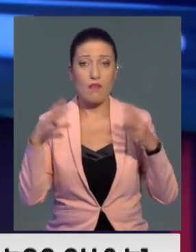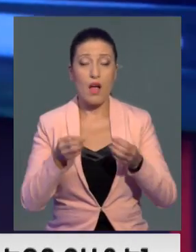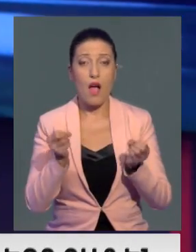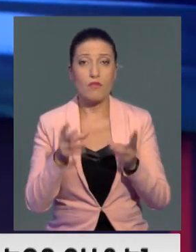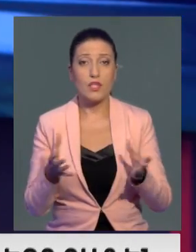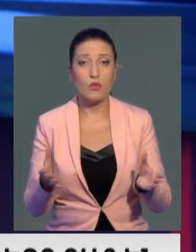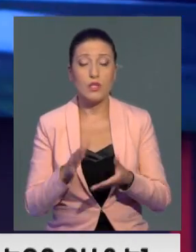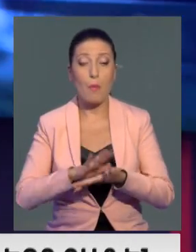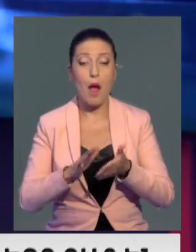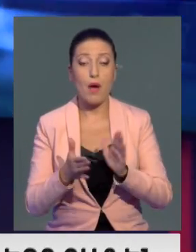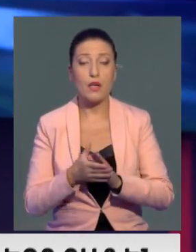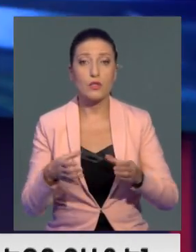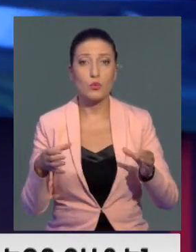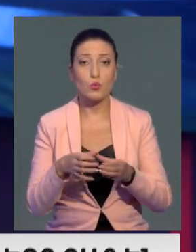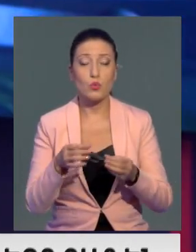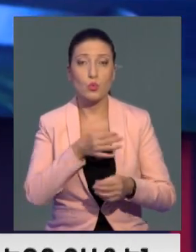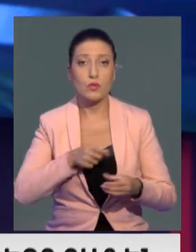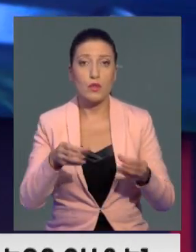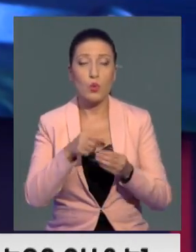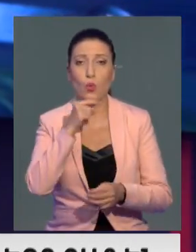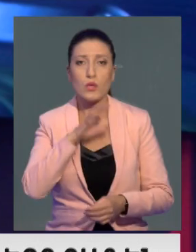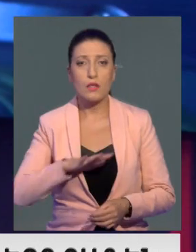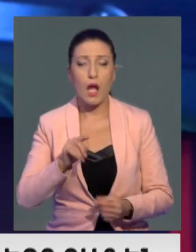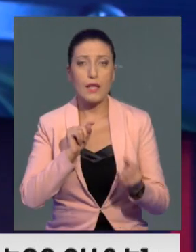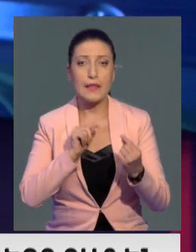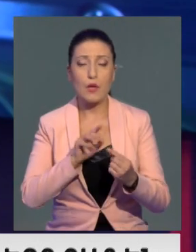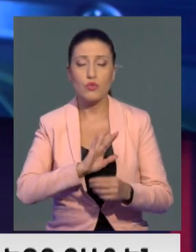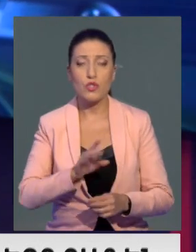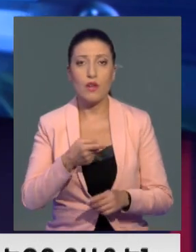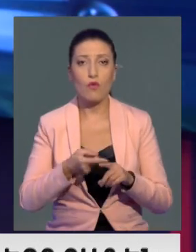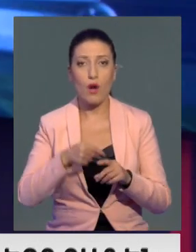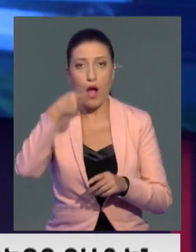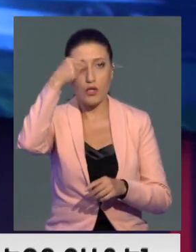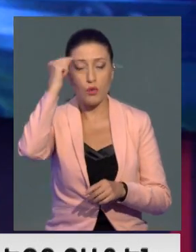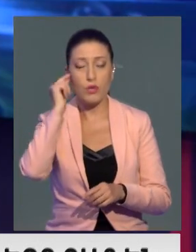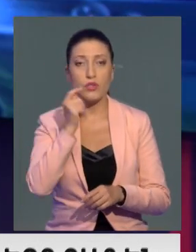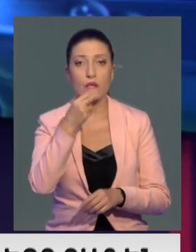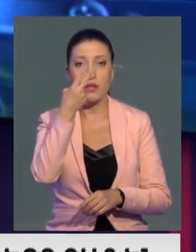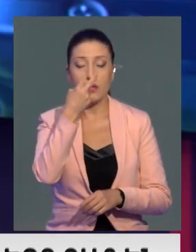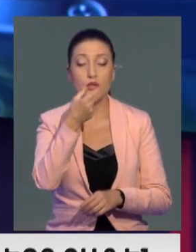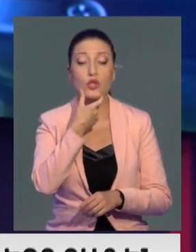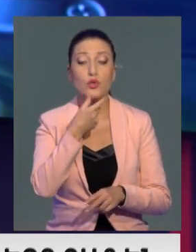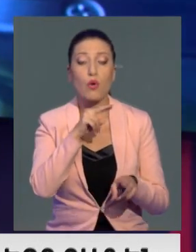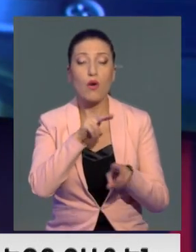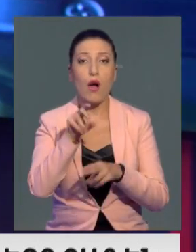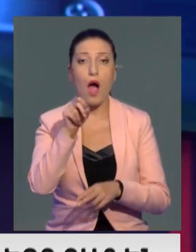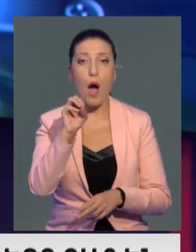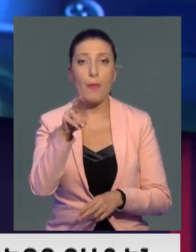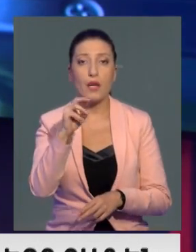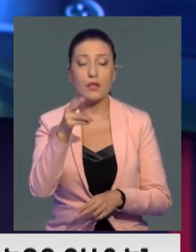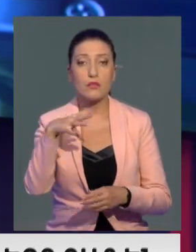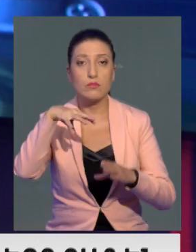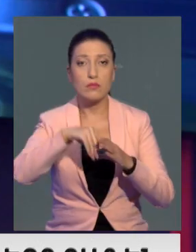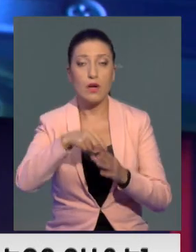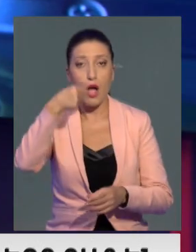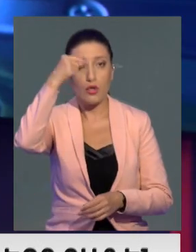պայմանագրի կազմակերպությունում։ Ռուսաստանը պարծվում է դեմ չէ, որ Ադրբեջանը դիտորդի կարգավիճակ ստանա ՀԱՊԿ-ում։ Ադրբեջանը, որ միայն